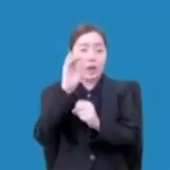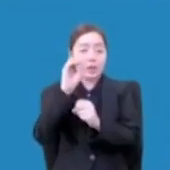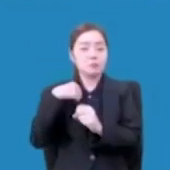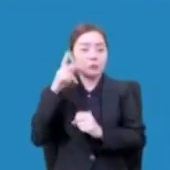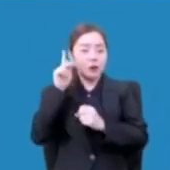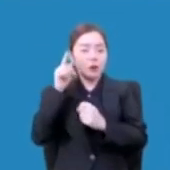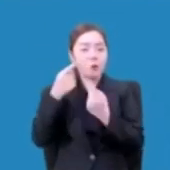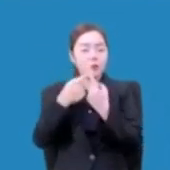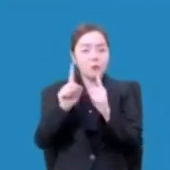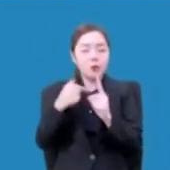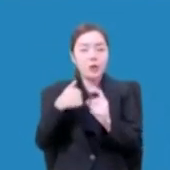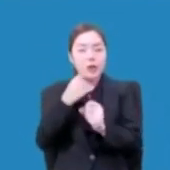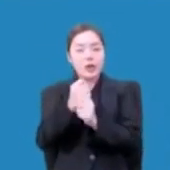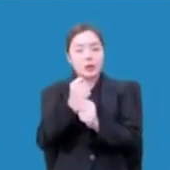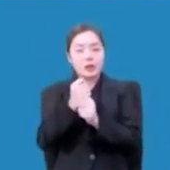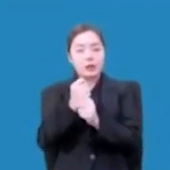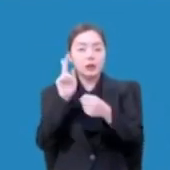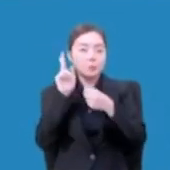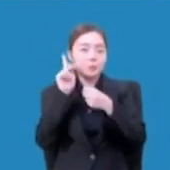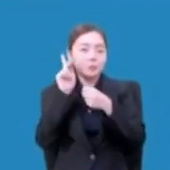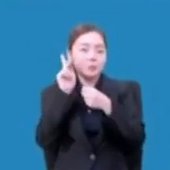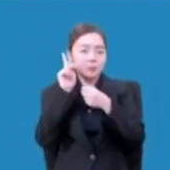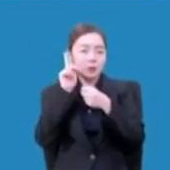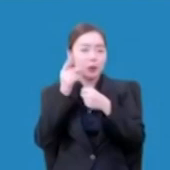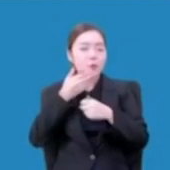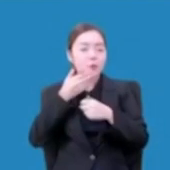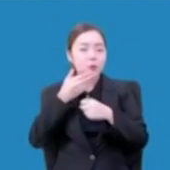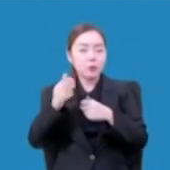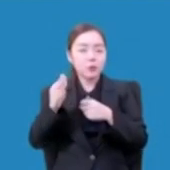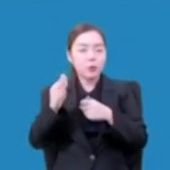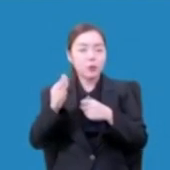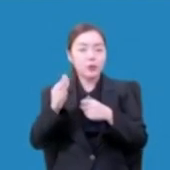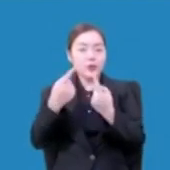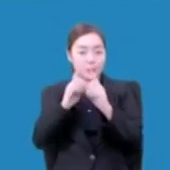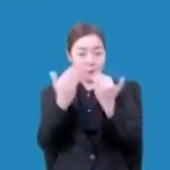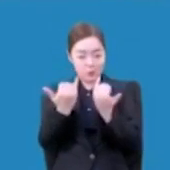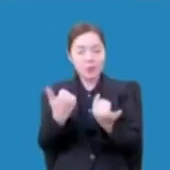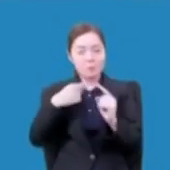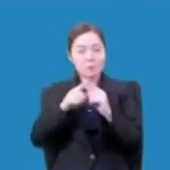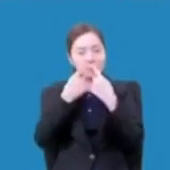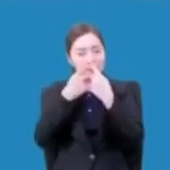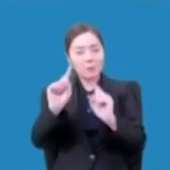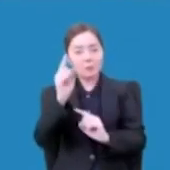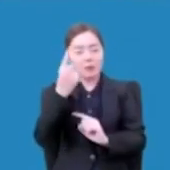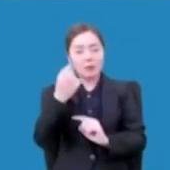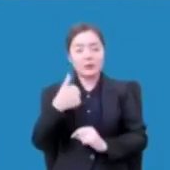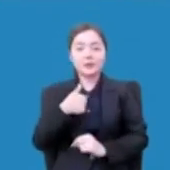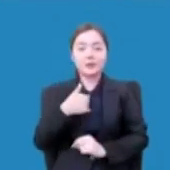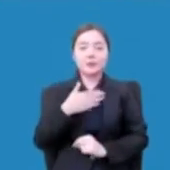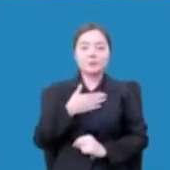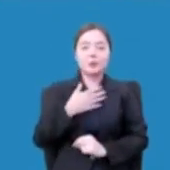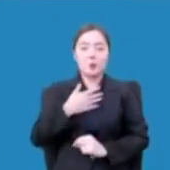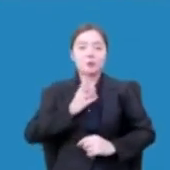ของการทำหน้าที่สื่อสารมวลชนที่น่าตื่นตาตื่นใจเท่ากับตอนนี้ครับ ผมก็ตื่นเต้นไปด้วยนะครับไม่ทราบคุณชัย